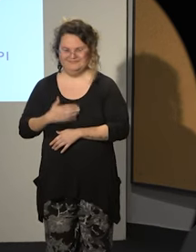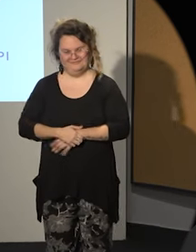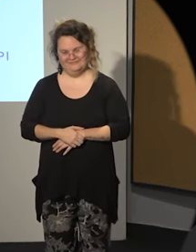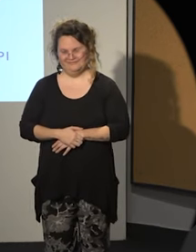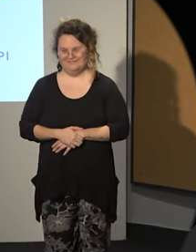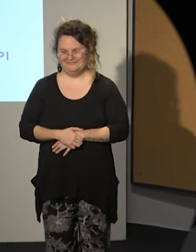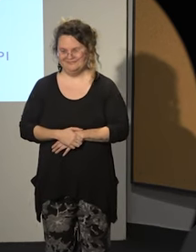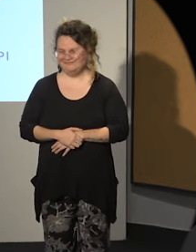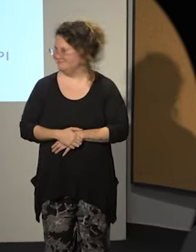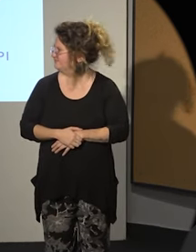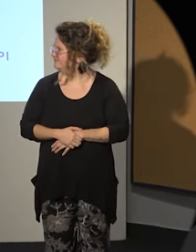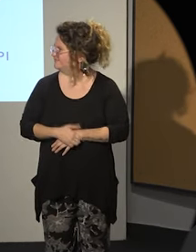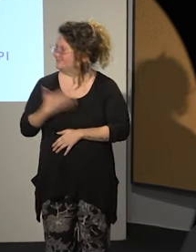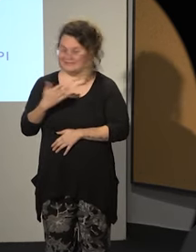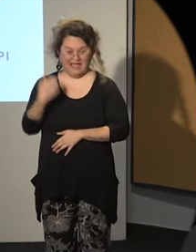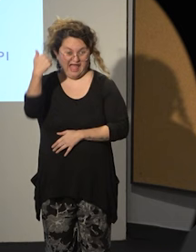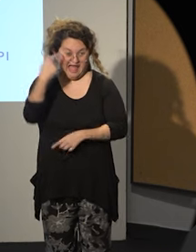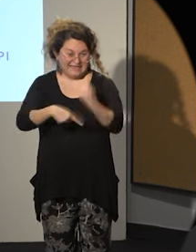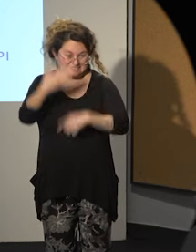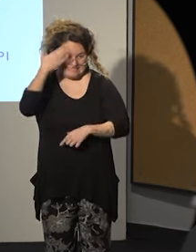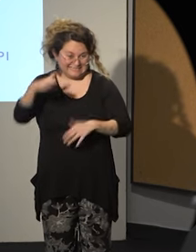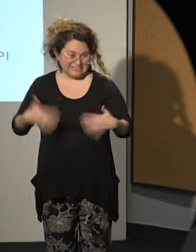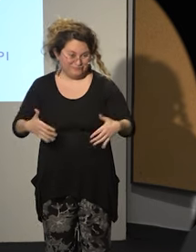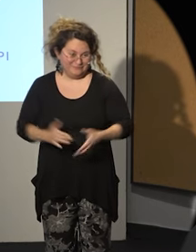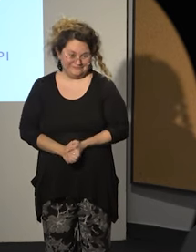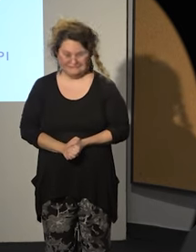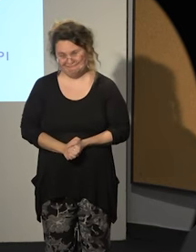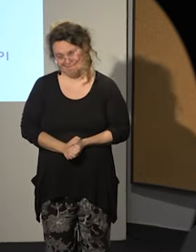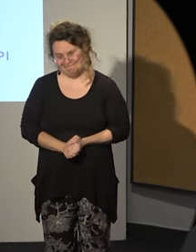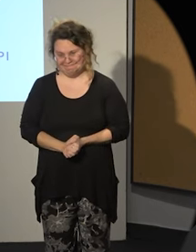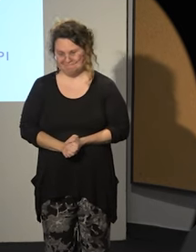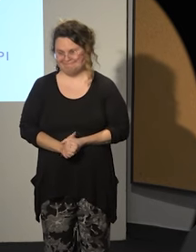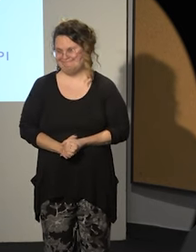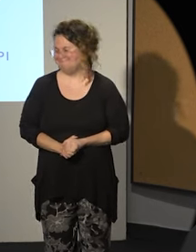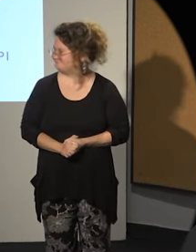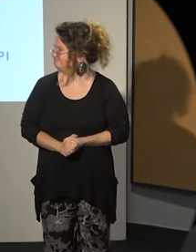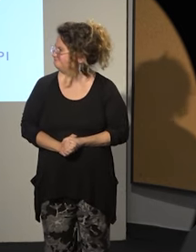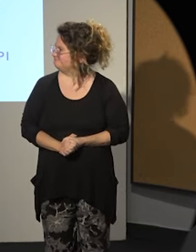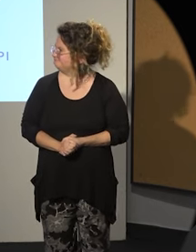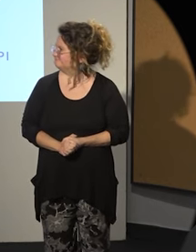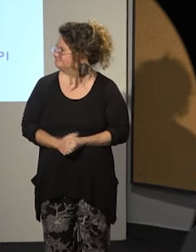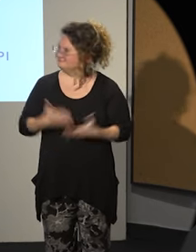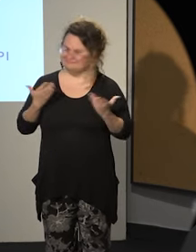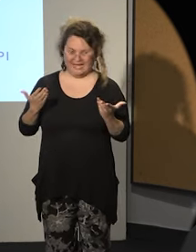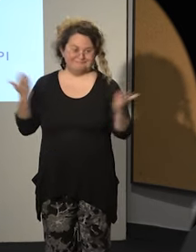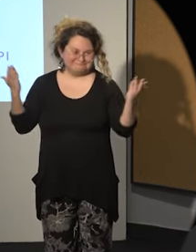là, qui est parmi nous. C'est le seul signe que je sais faire. Mais voilà. Enfin, non, il y en a un autre. Mais celui-là, je le fais à la fin.